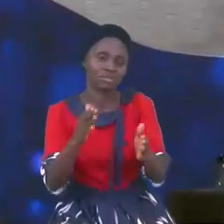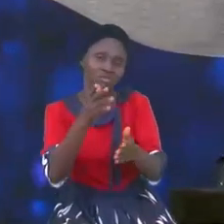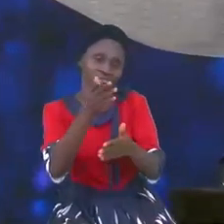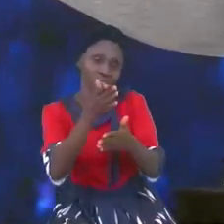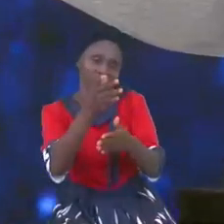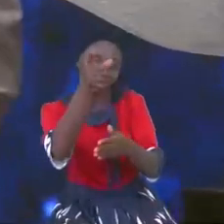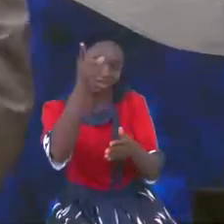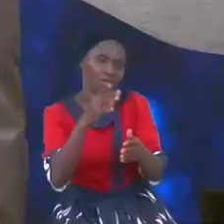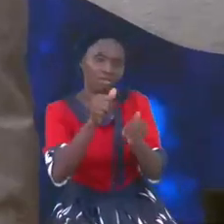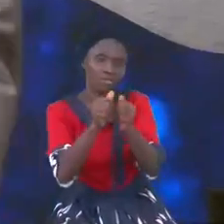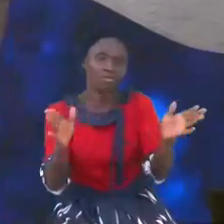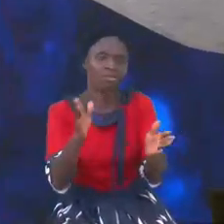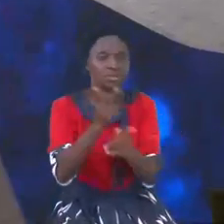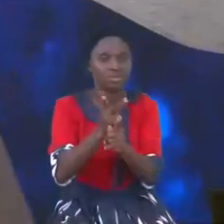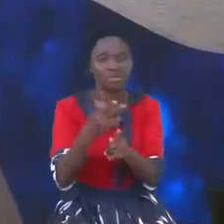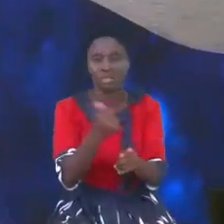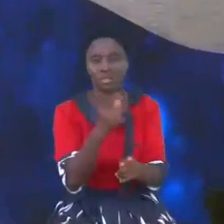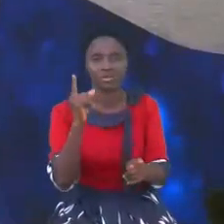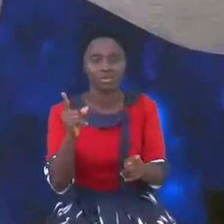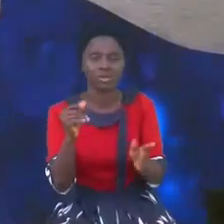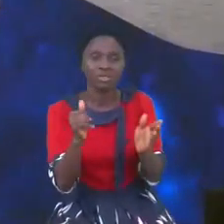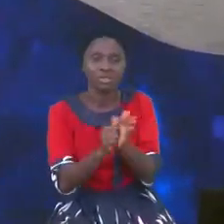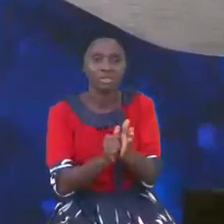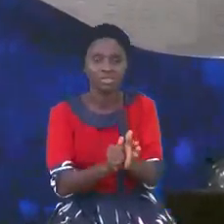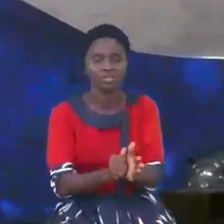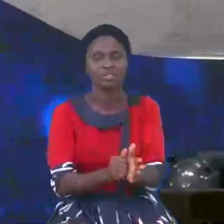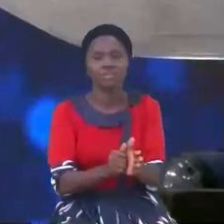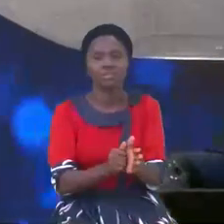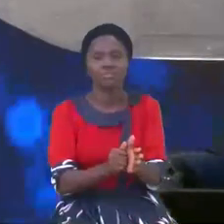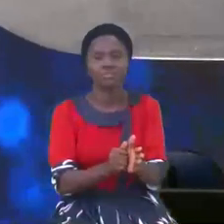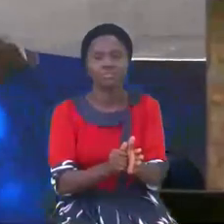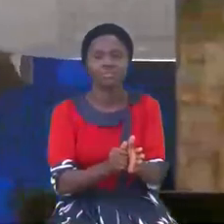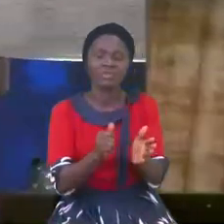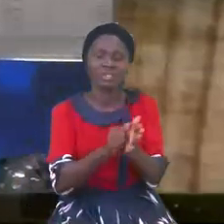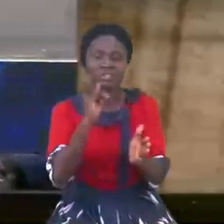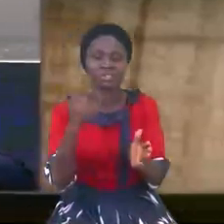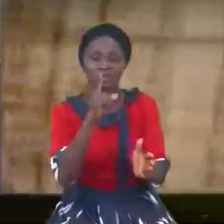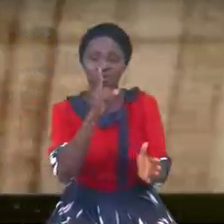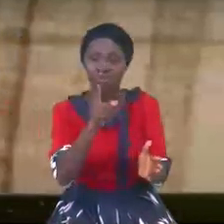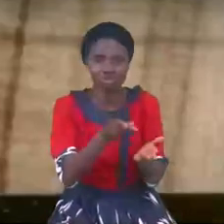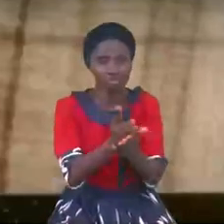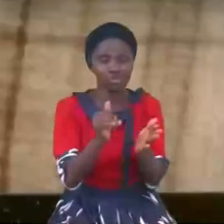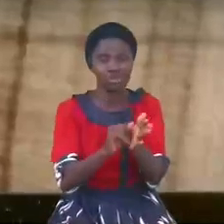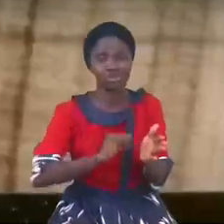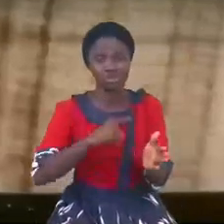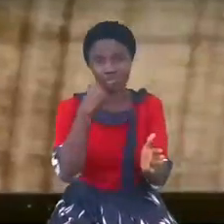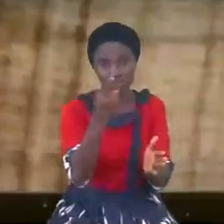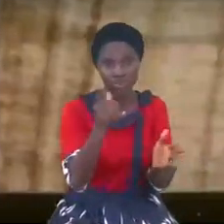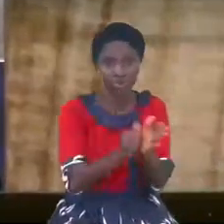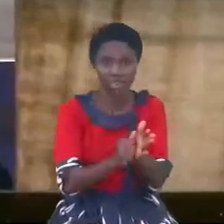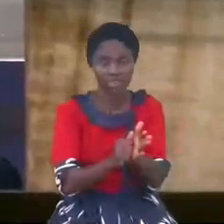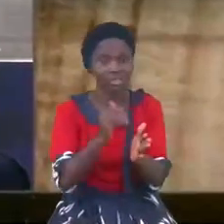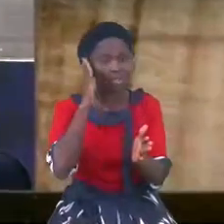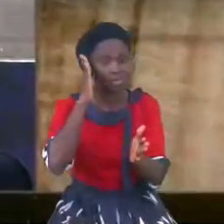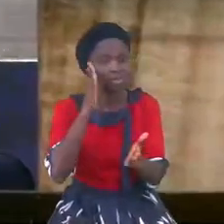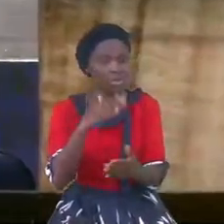ait personne qui rivalise votre amour pour Dieu. C'est la vérité que je vous ai dite. Que vous soyez acceptable à Dieu, que vous gardiez, que vous